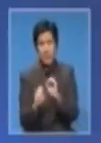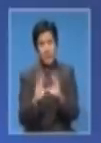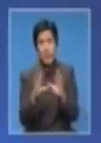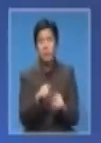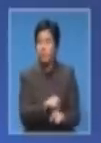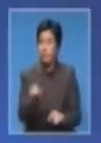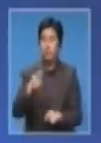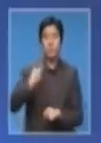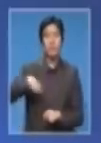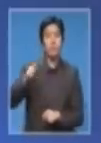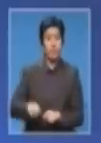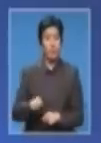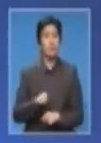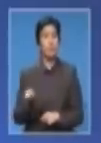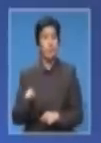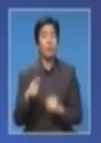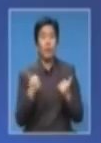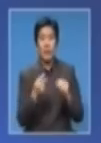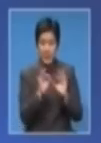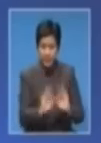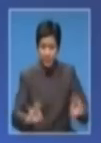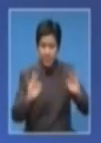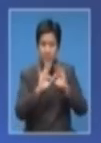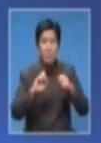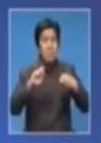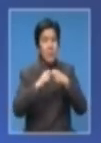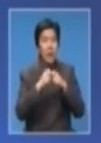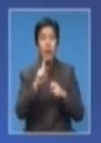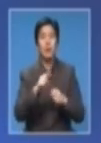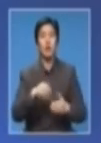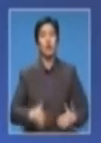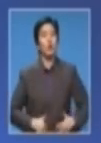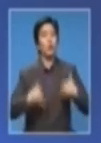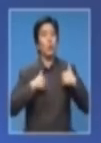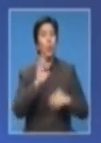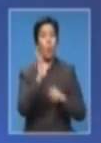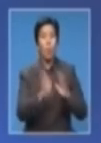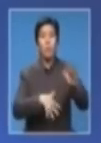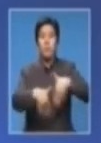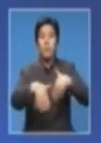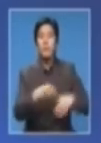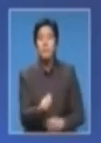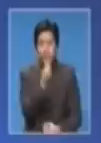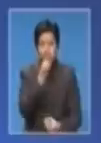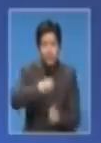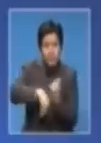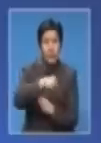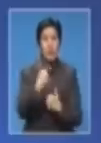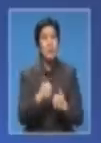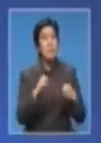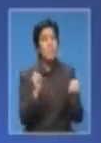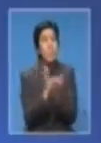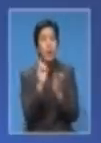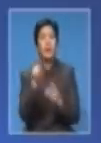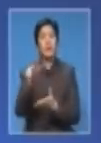บวนการไปนะครับปัญหาสำคัญที่เรากังวลมากก็คือปากท้องพี่น้องประชาชนนะครับแล้วพอดีก็ปัญหาเศรษฐกิจโลกชะลอตัวแต่